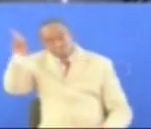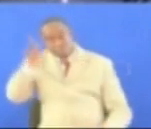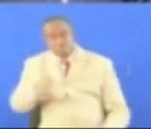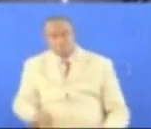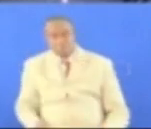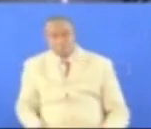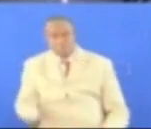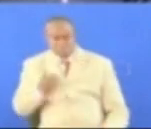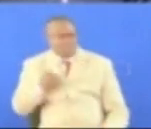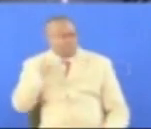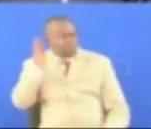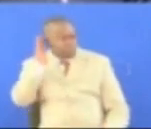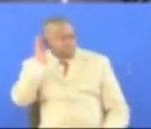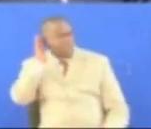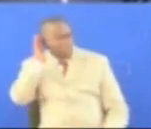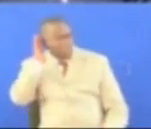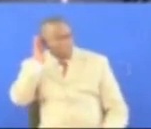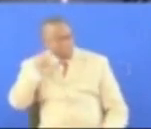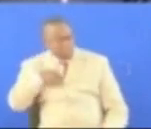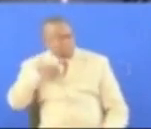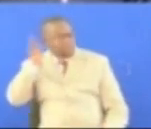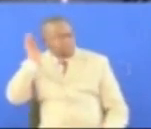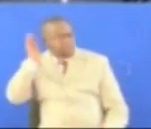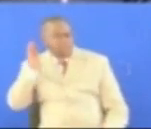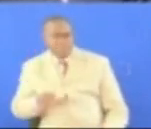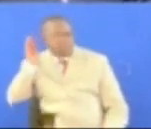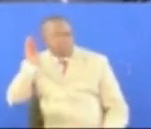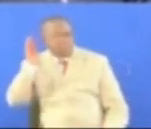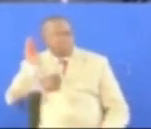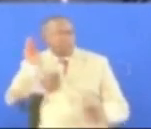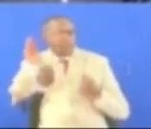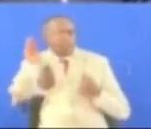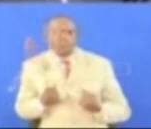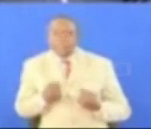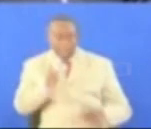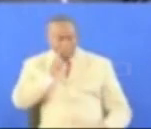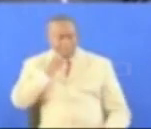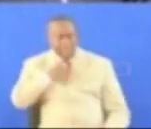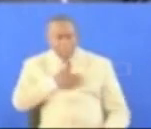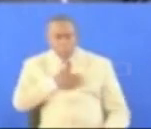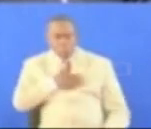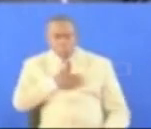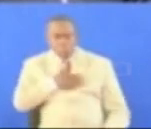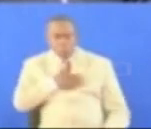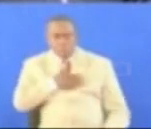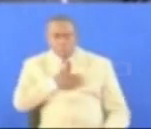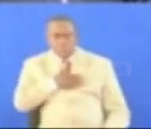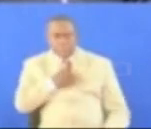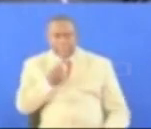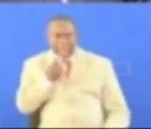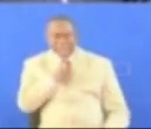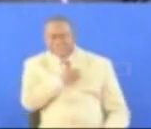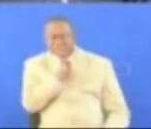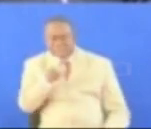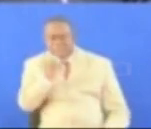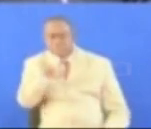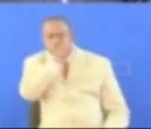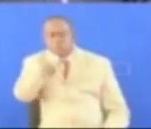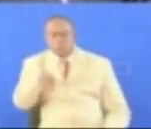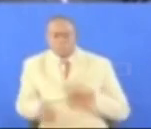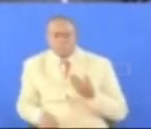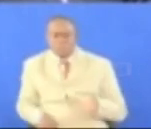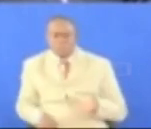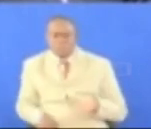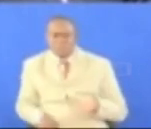I heard, nimemsikia baada ni mwenyewe anasema, anasema my mom alisema tu it is sinful, halafu akasema